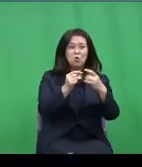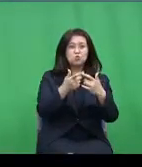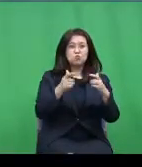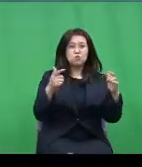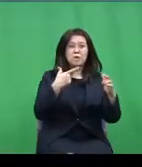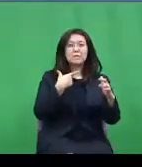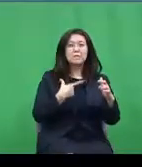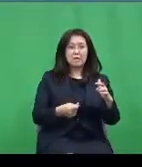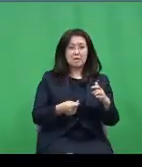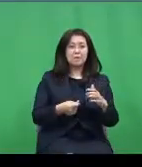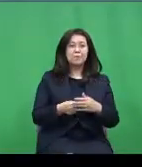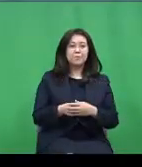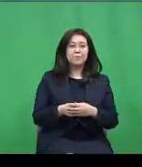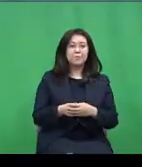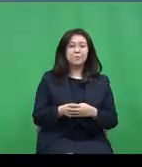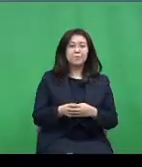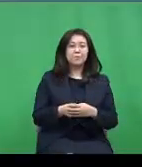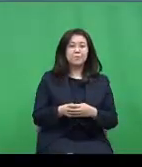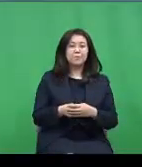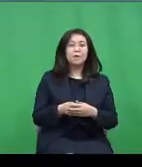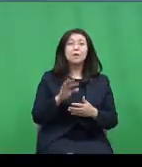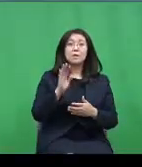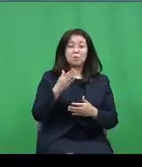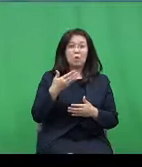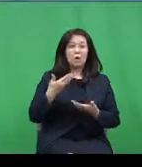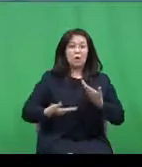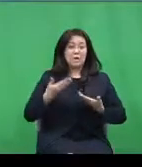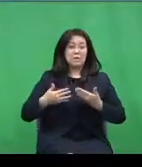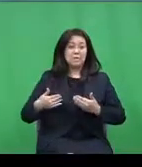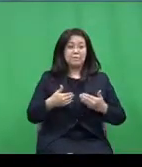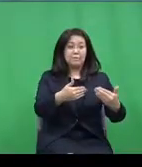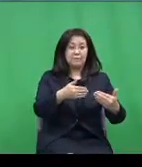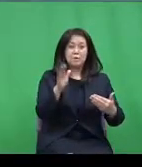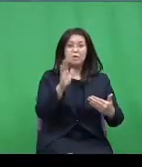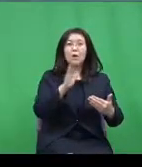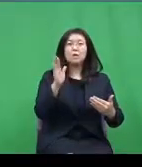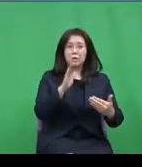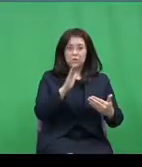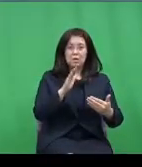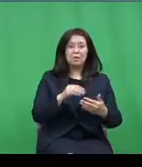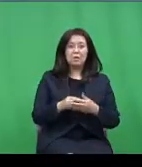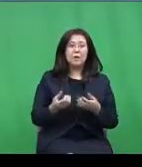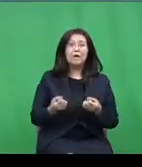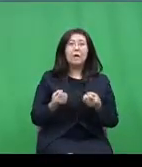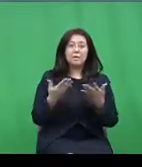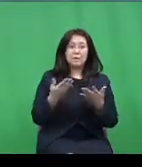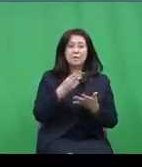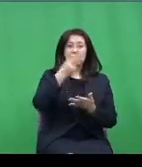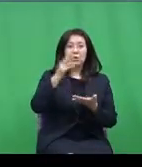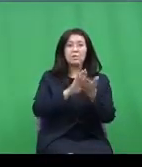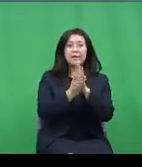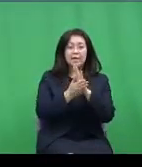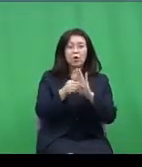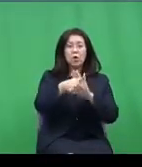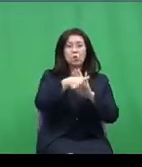と思ってますけれども、ただ、あまりその先を急ぐんではなくて、やっぱり新しい富山県のブラン